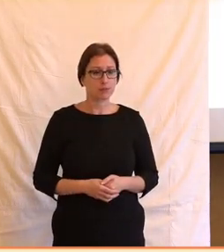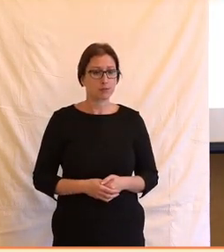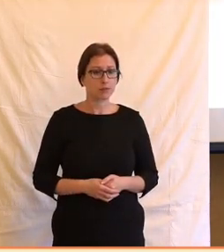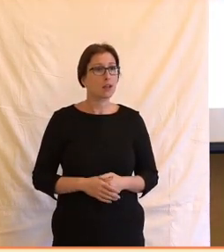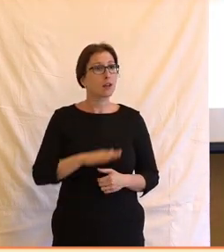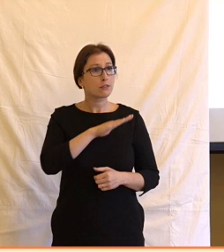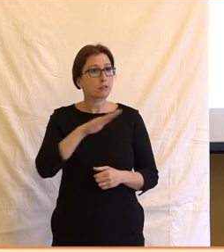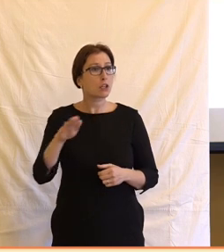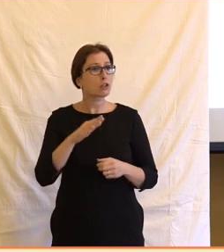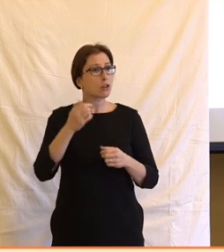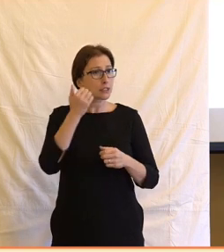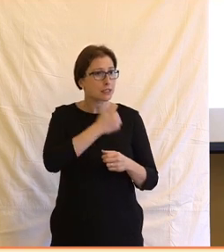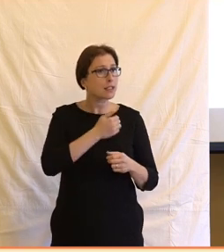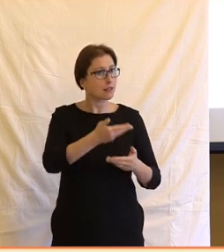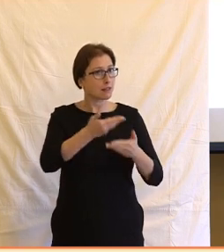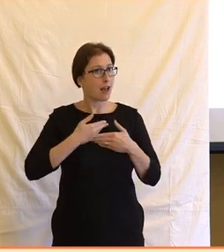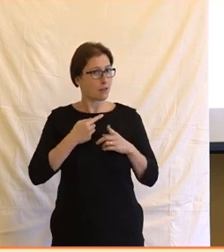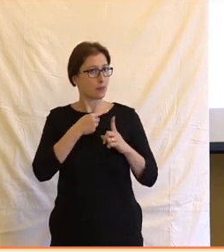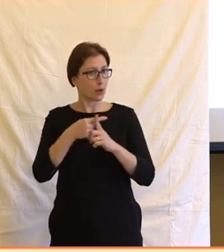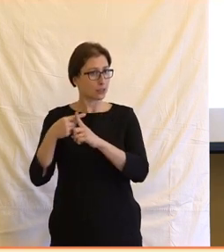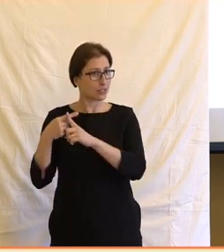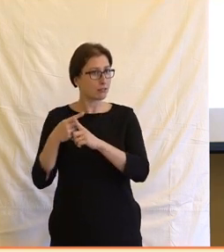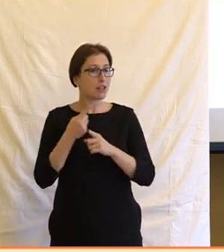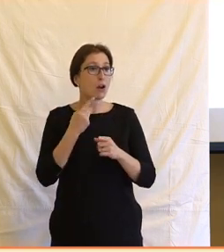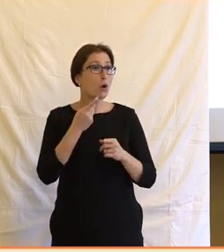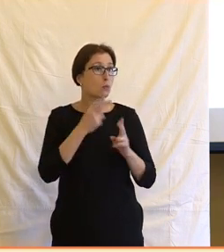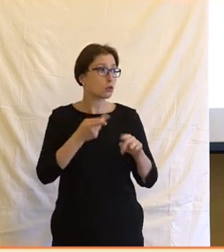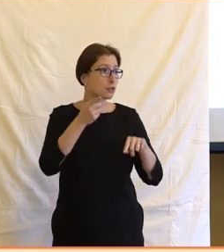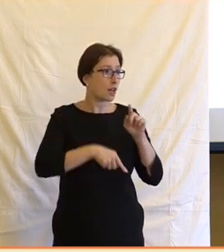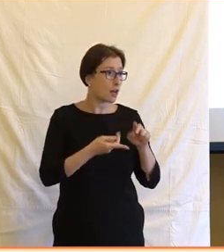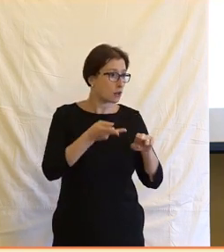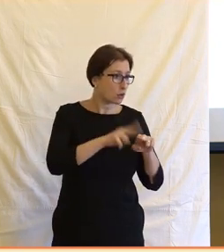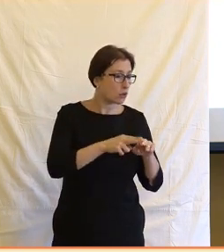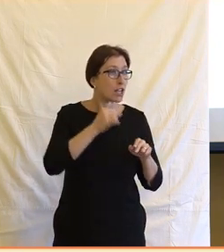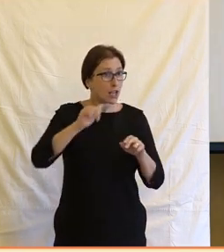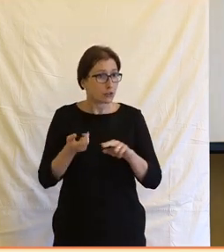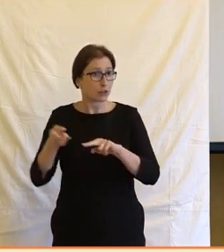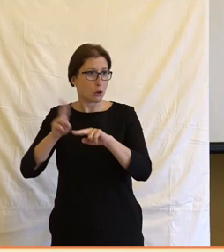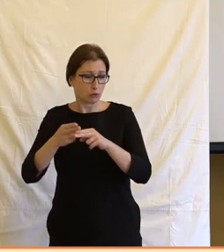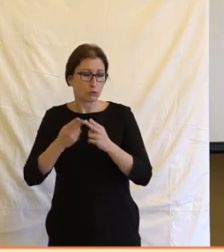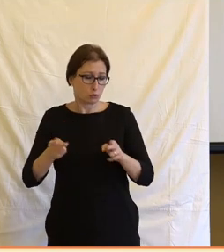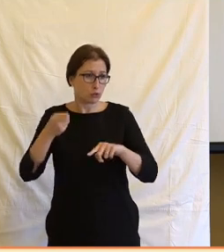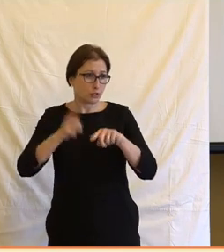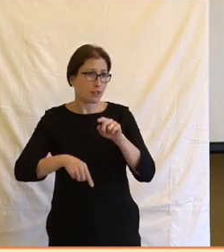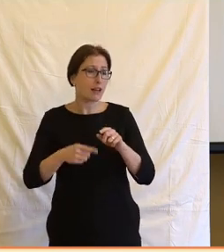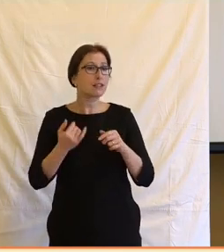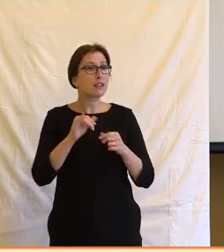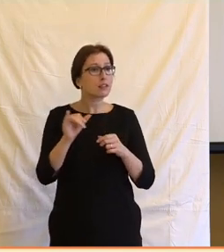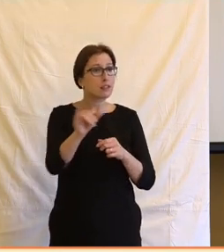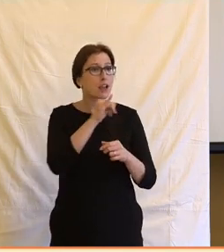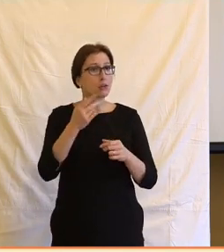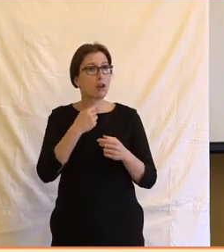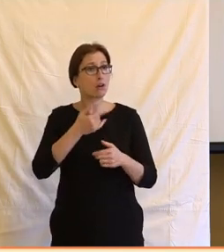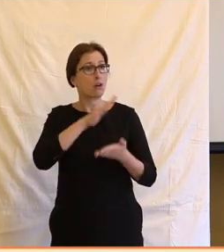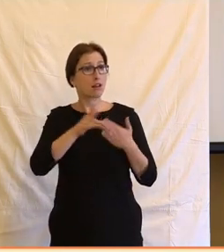Všechno zlý je k něčemu dobrý a že nikdy není tak špatně, aby nemohlo být hůř. A že se nemá nikdy